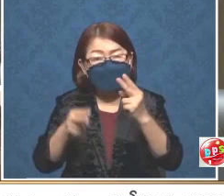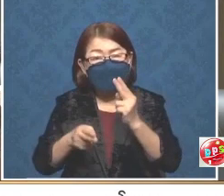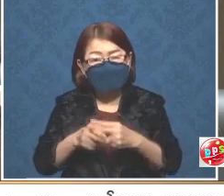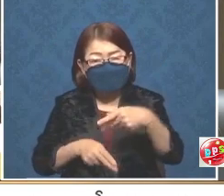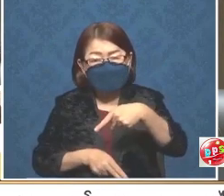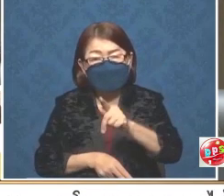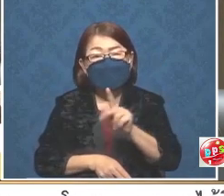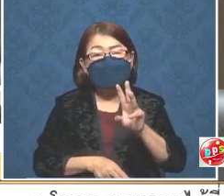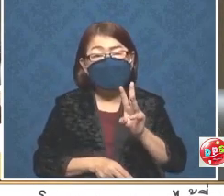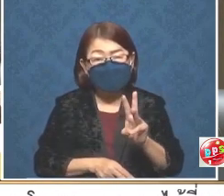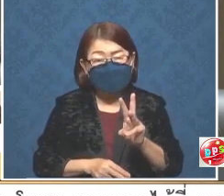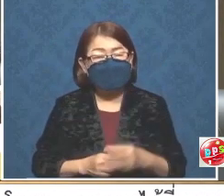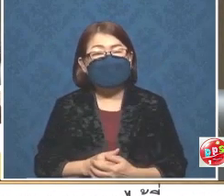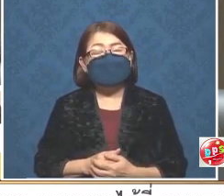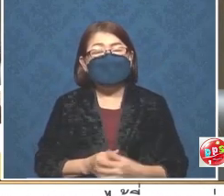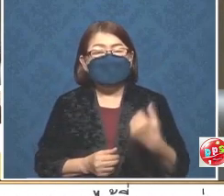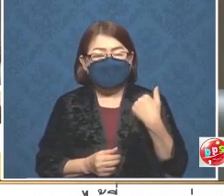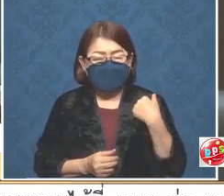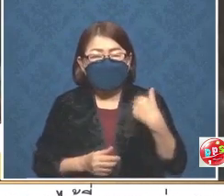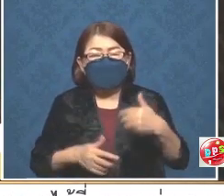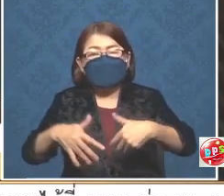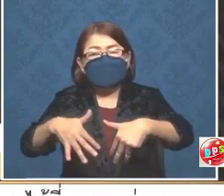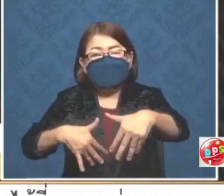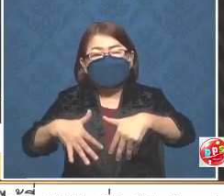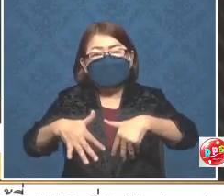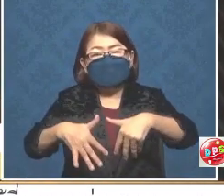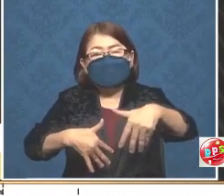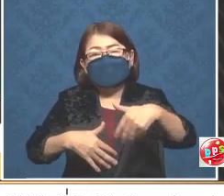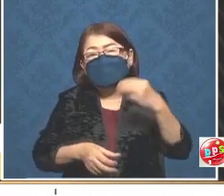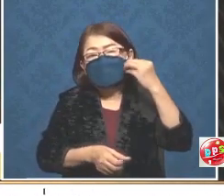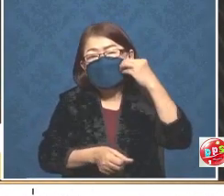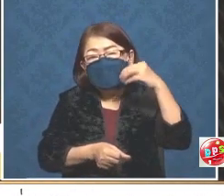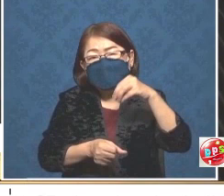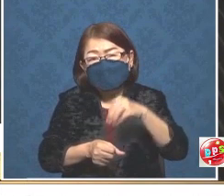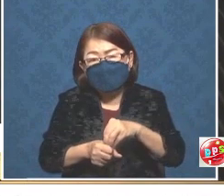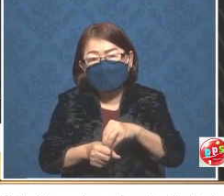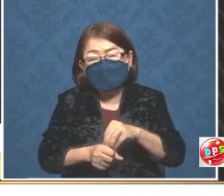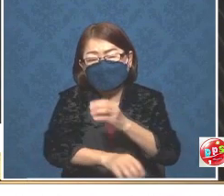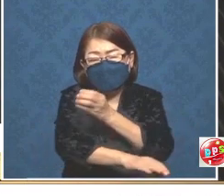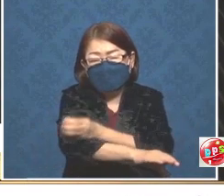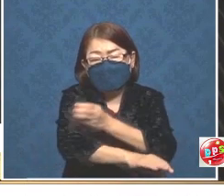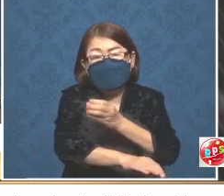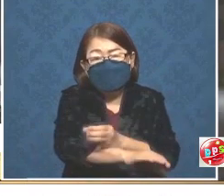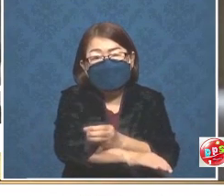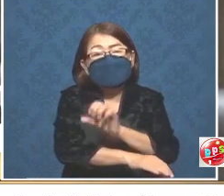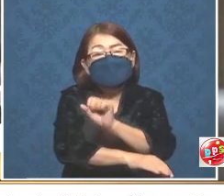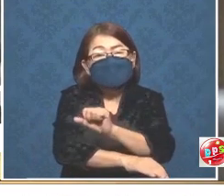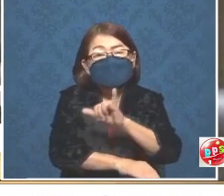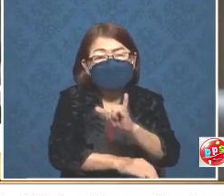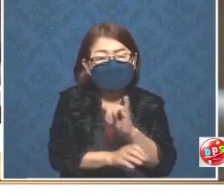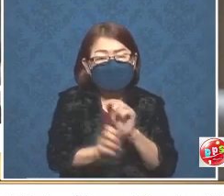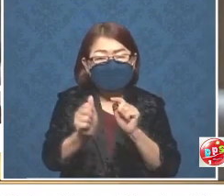านทขอรบคาitori grandฉัไดรบร้องเรียนกากพี่น้อง นำเภอฮรฐไย จัหวดปนครสิตยาสองเรื่องนะคะเรื่องแรกนะคะ